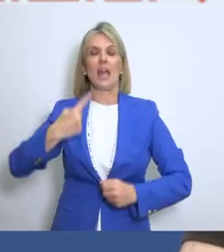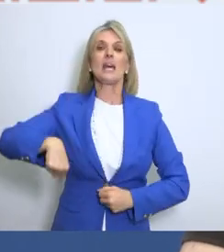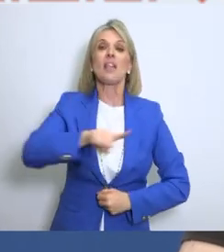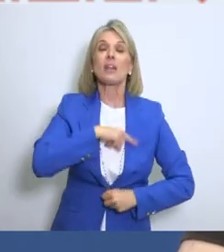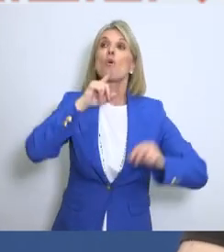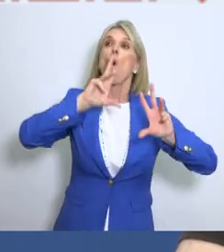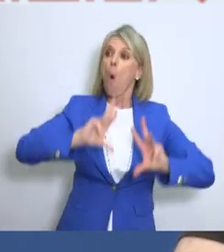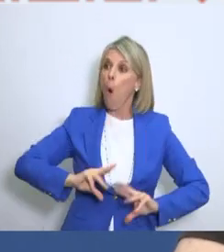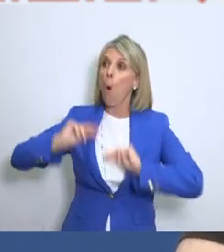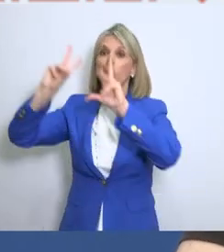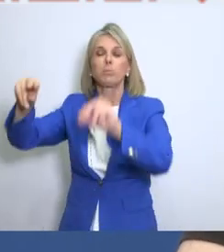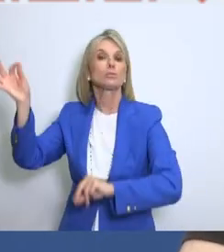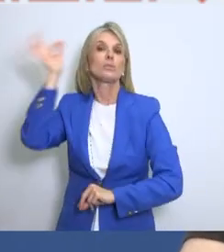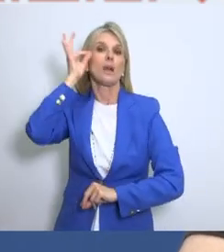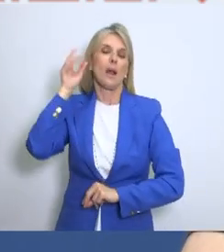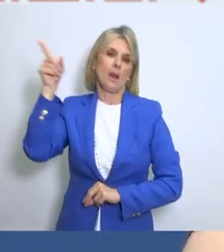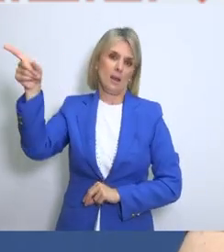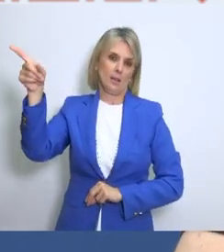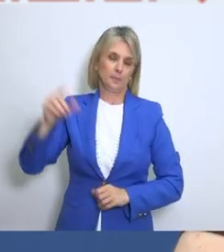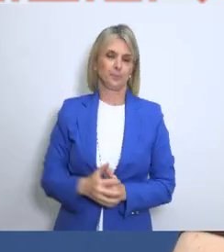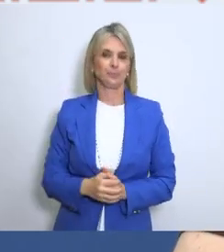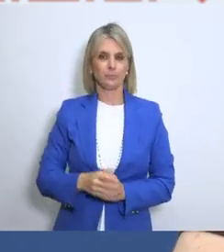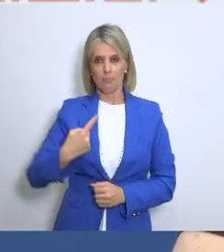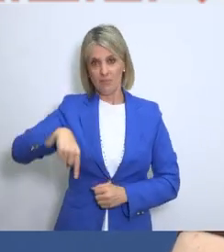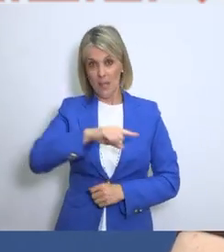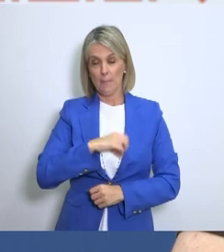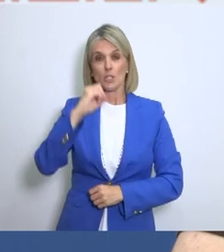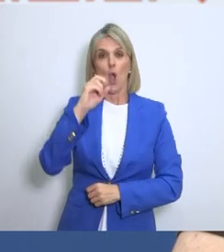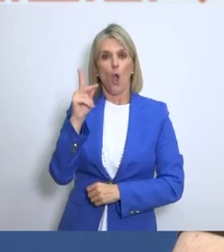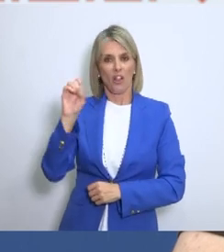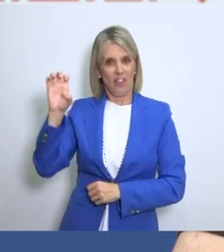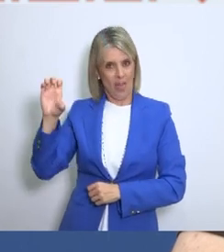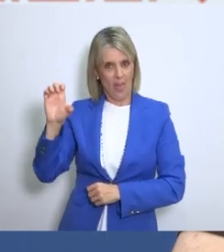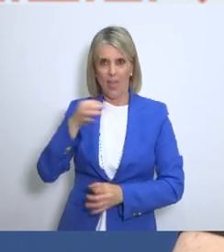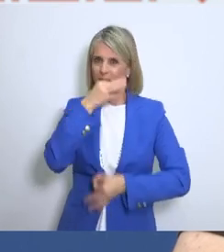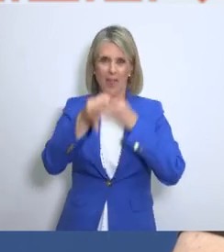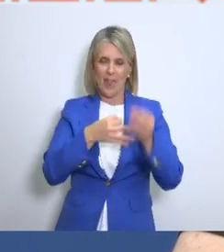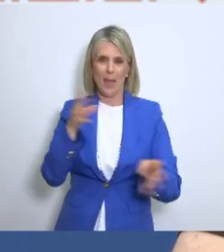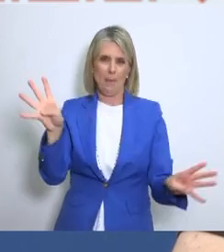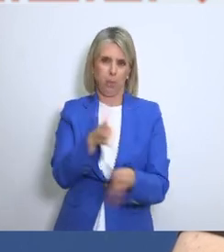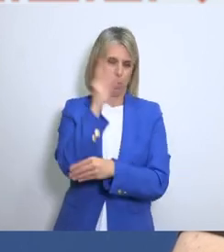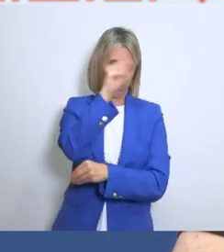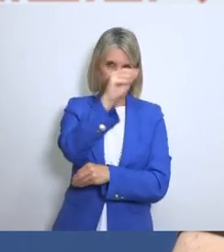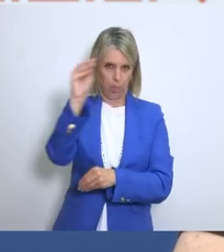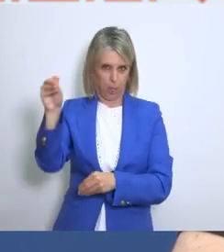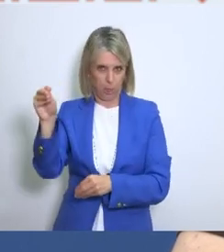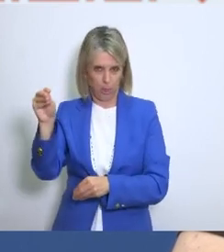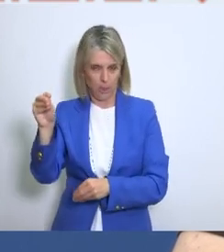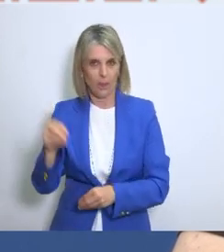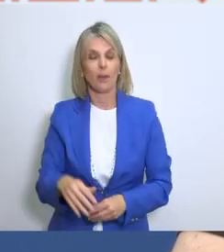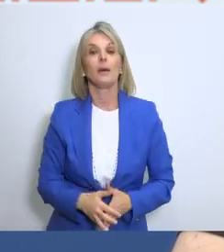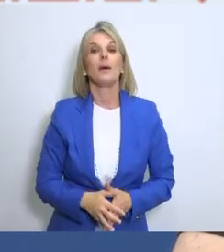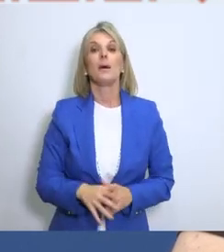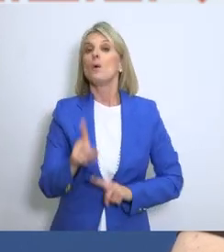Γαλλία. Η ΟΚΔΕ δεν σπέρνει αυταπάτες. Αυτά δεν μπορούν να γίνουν ούτε από κάποιο αστικό κόμμα, ούτε μέσα στο